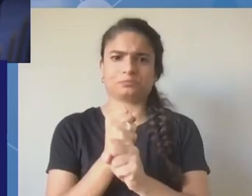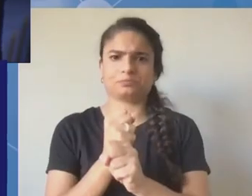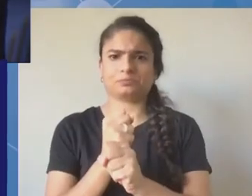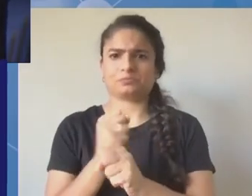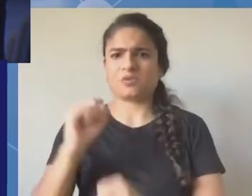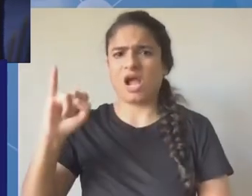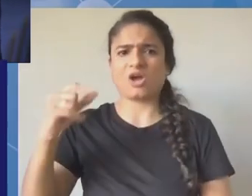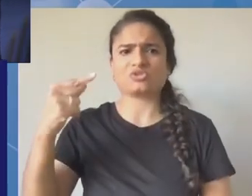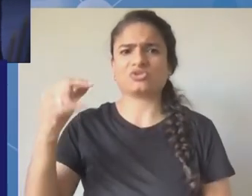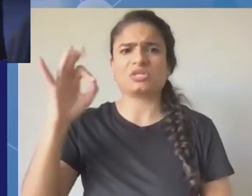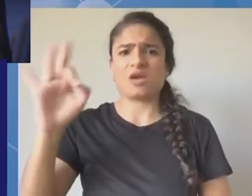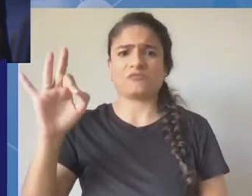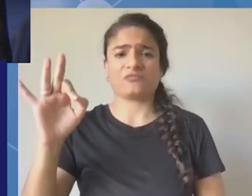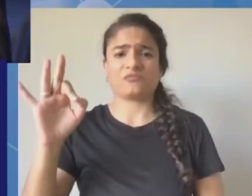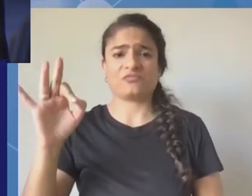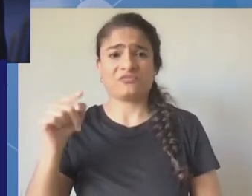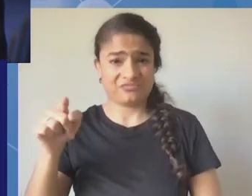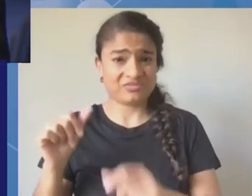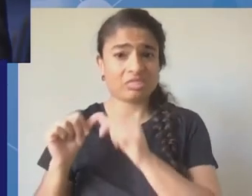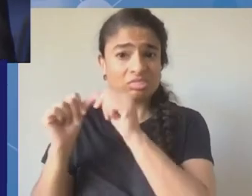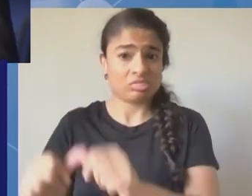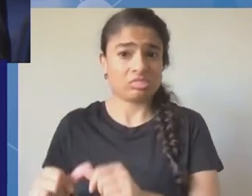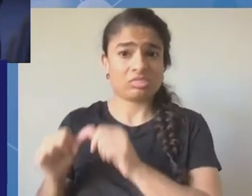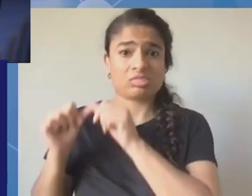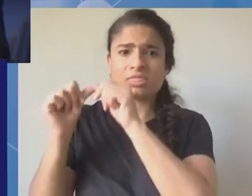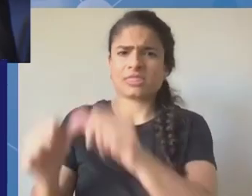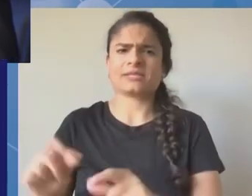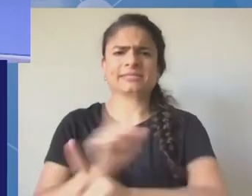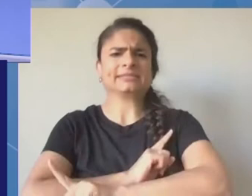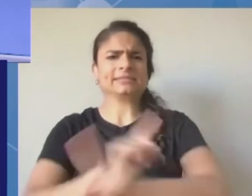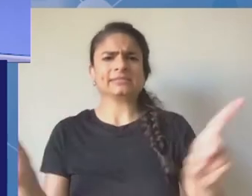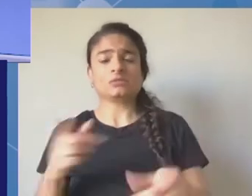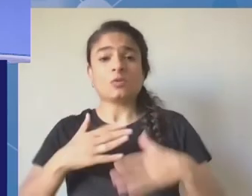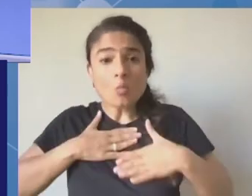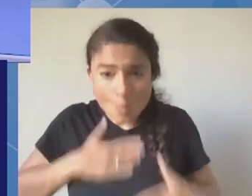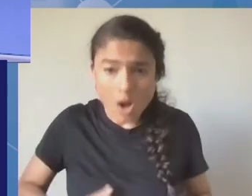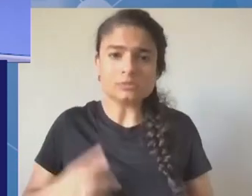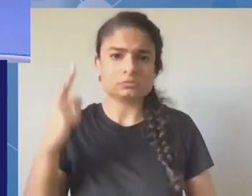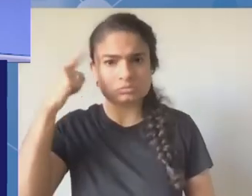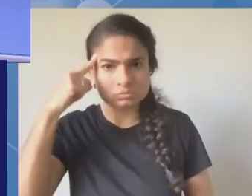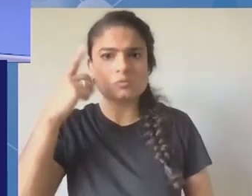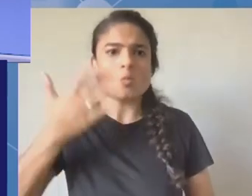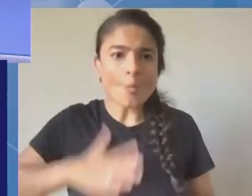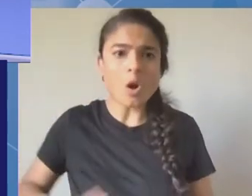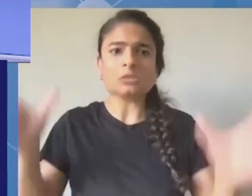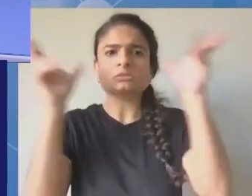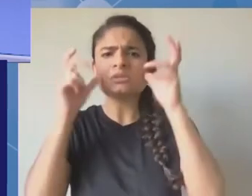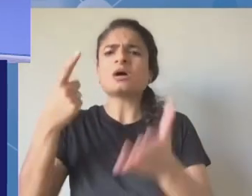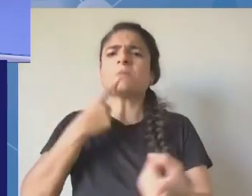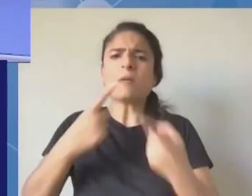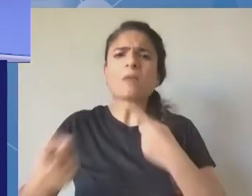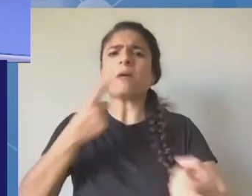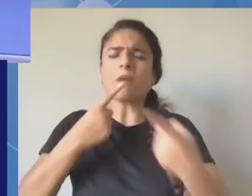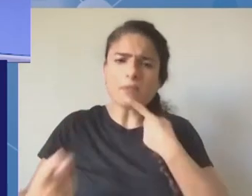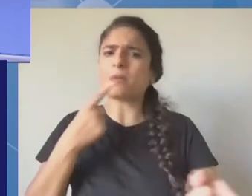的法规的制定者。啊，能够让IGF 这个论坛只是在自